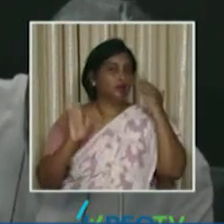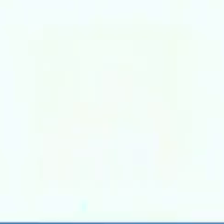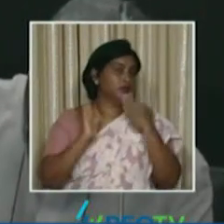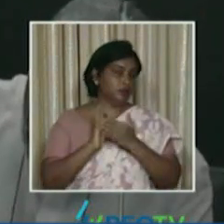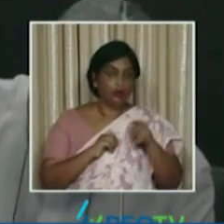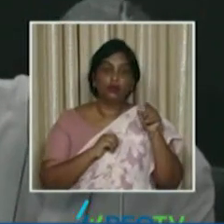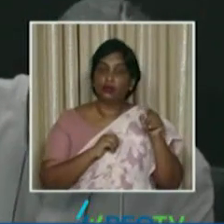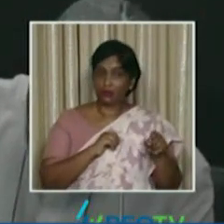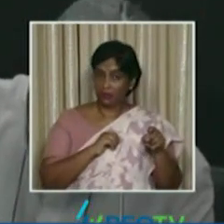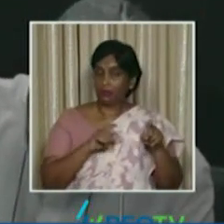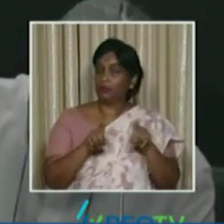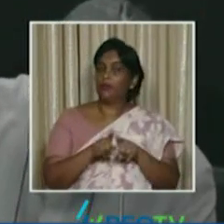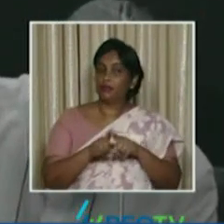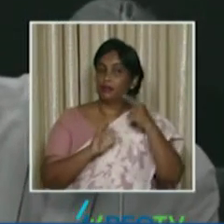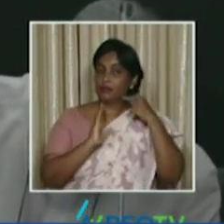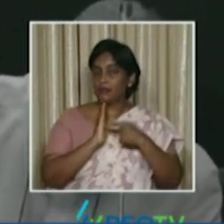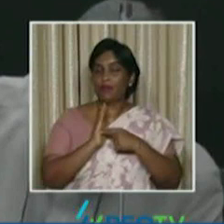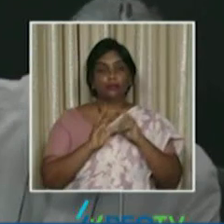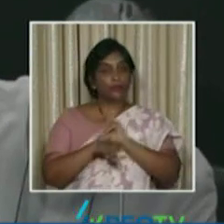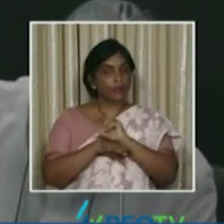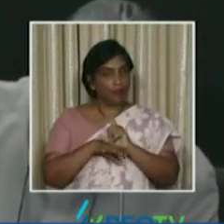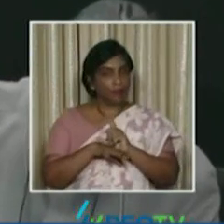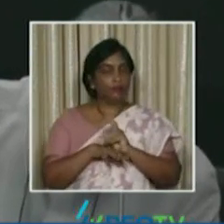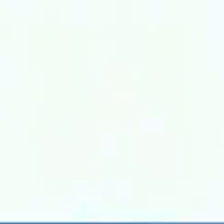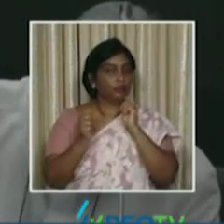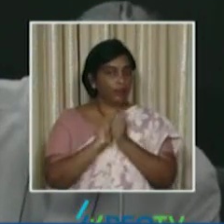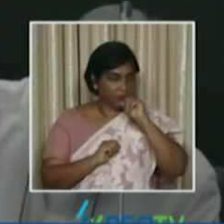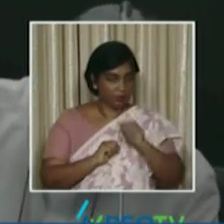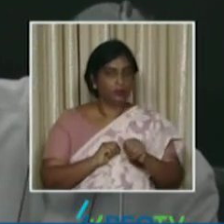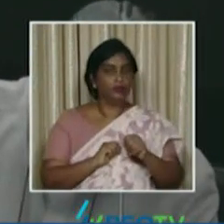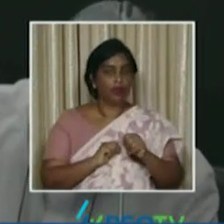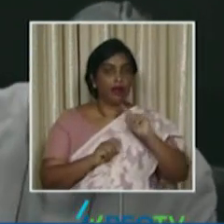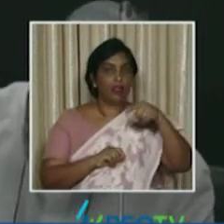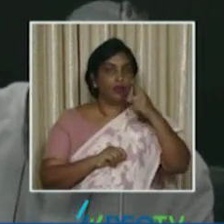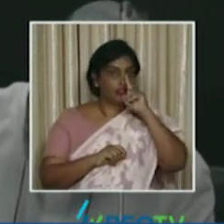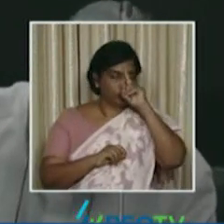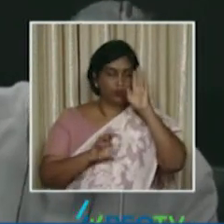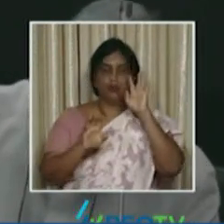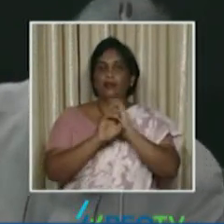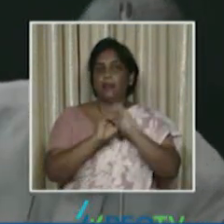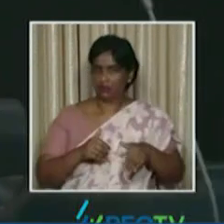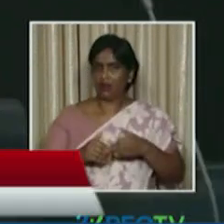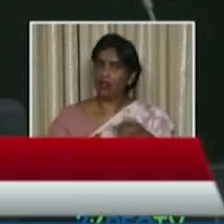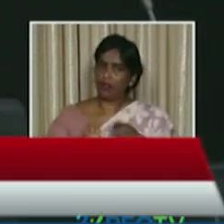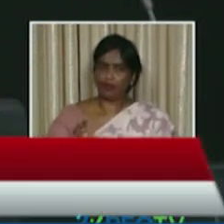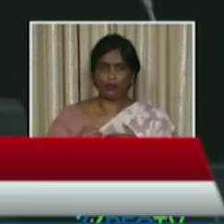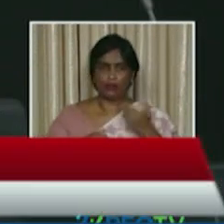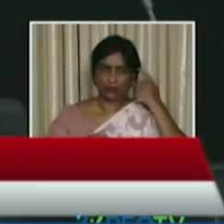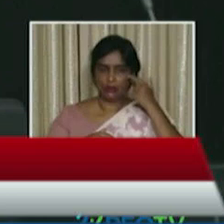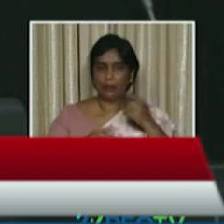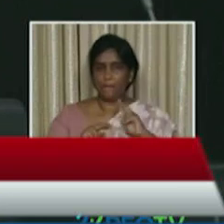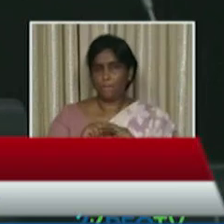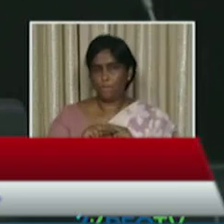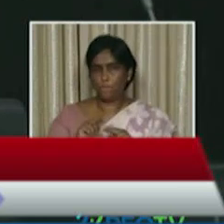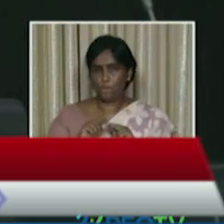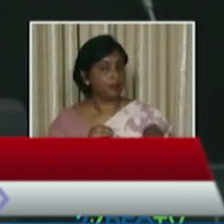යොමු කර ඇති අතර ඒ අනුව විභාග කොමසාරිස්තුමා විසින් සංශෝධිත දිනය ලබන සතියේදී ප්‍රකාශයට පත් කරනු ඇත. අපි හිතන ඔබතුමා පෙබරවාරි